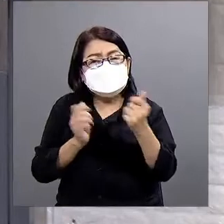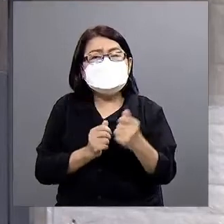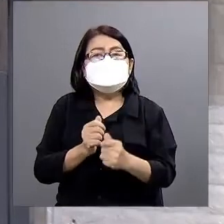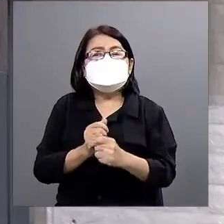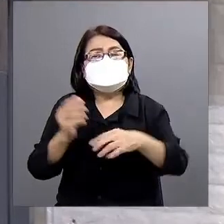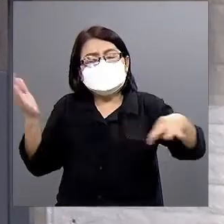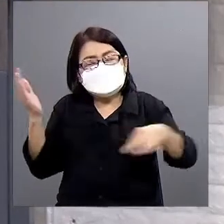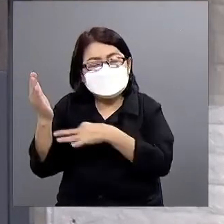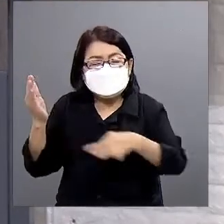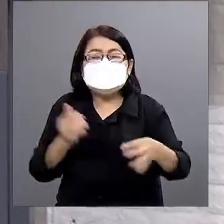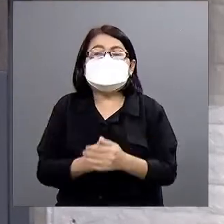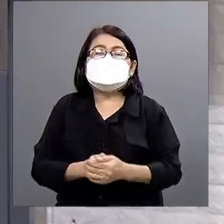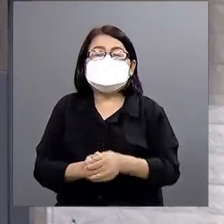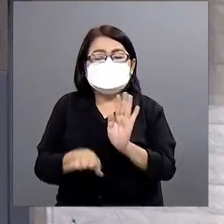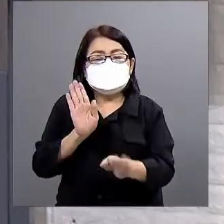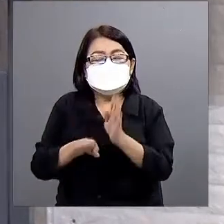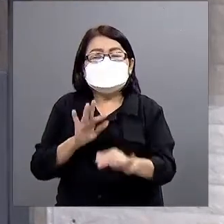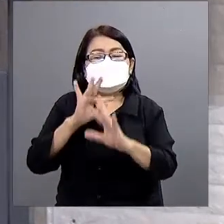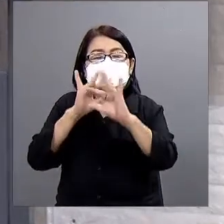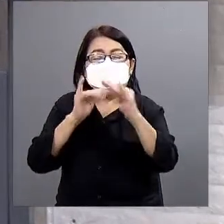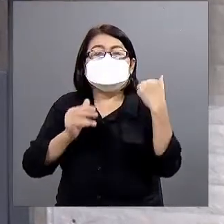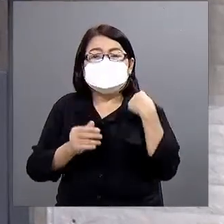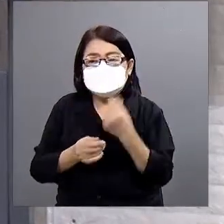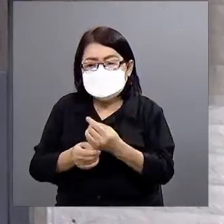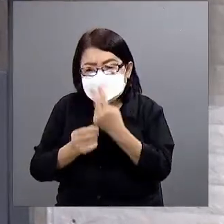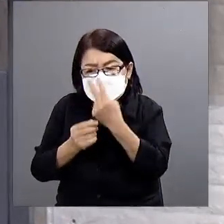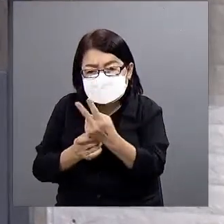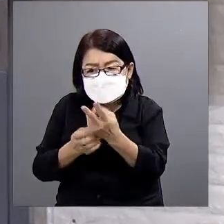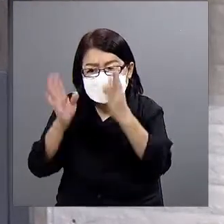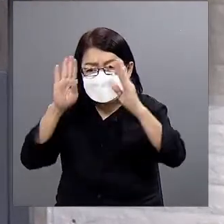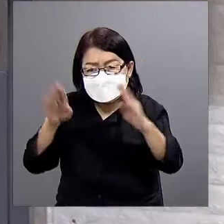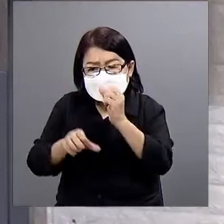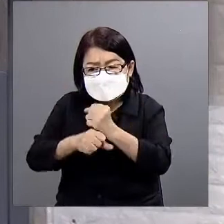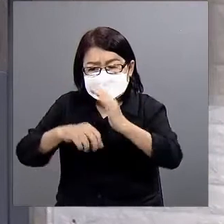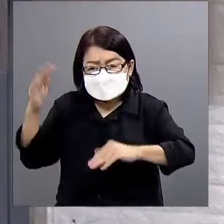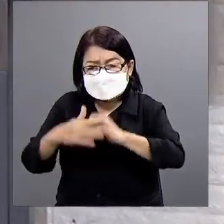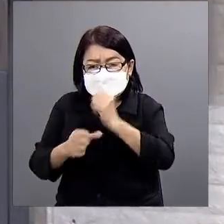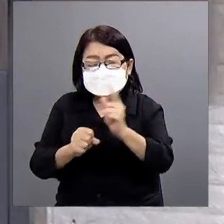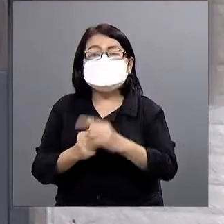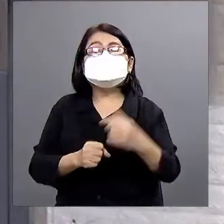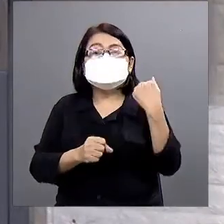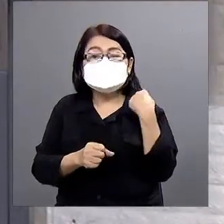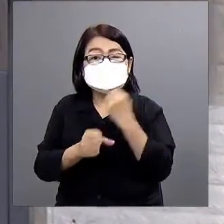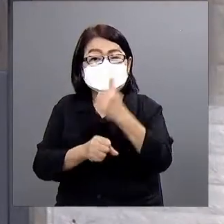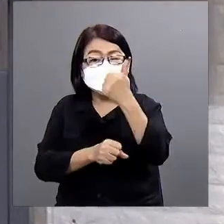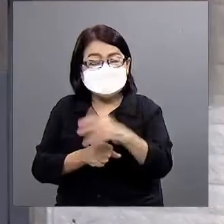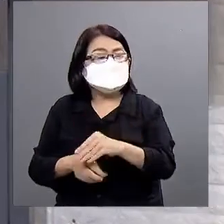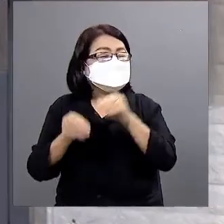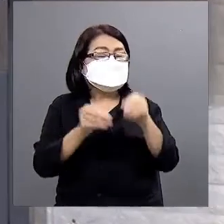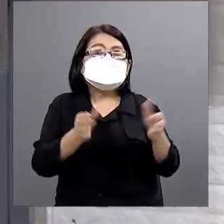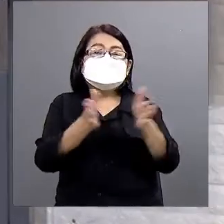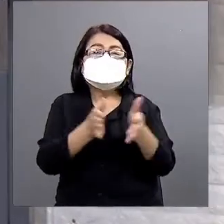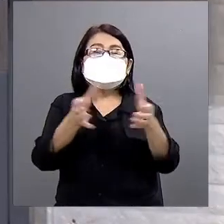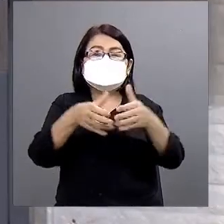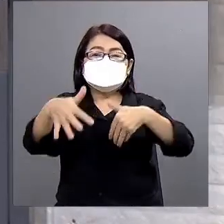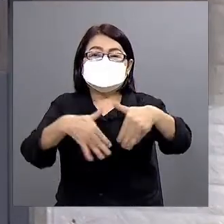ค่เรียนรู้เรื่องการทำแต่ว่าเด็กๆ เขามีเวทีให้นักดนตรีจำเป็นนั้นไปเล่นดนตรีพื้นบ้านกับเครือข่ายเยาวชนสร้างสุขสุ